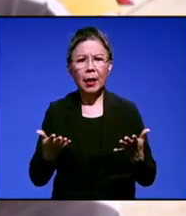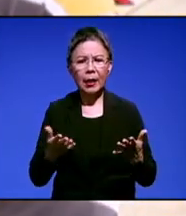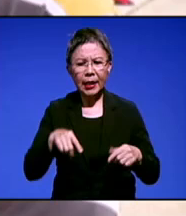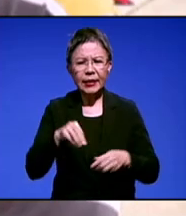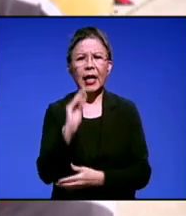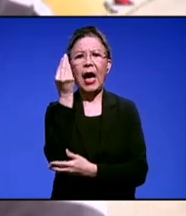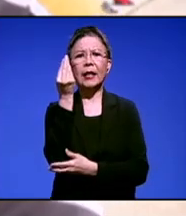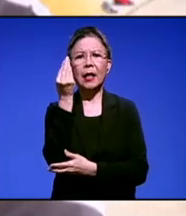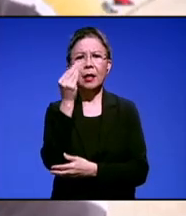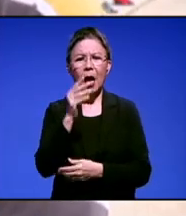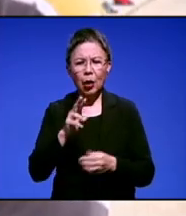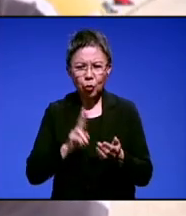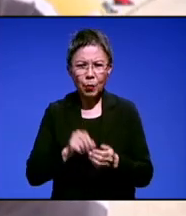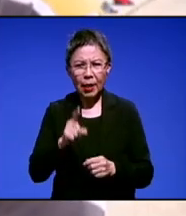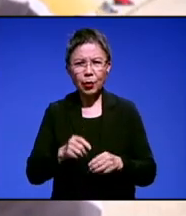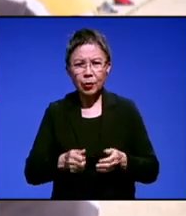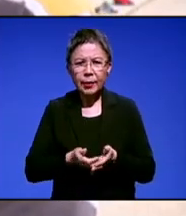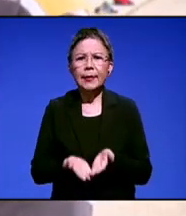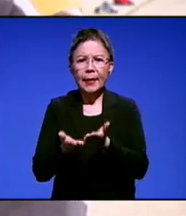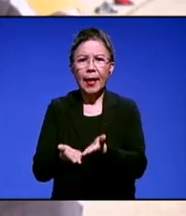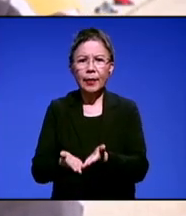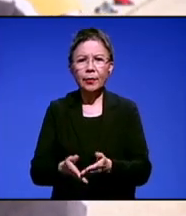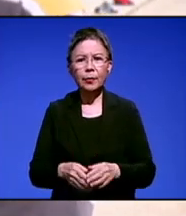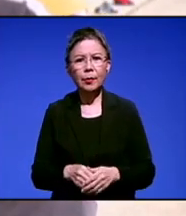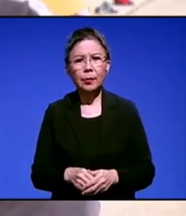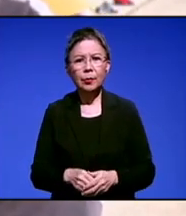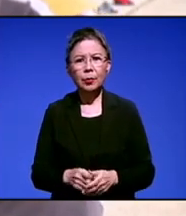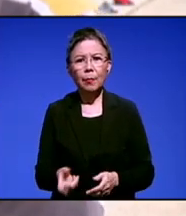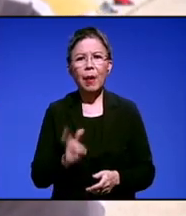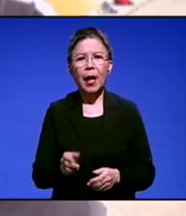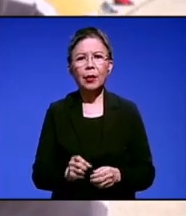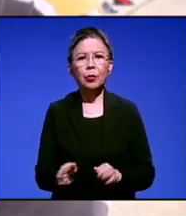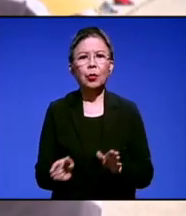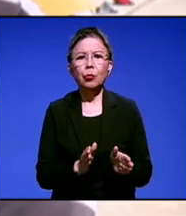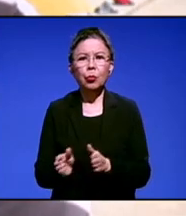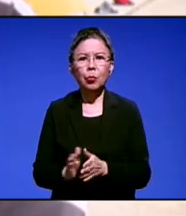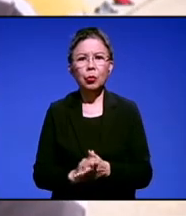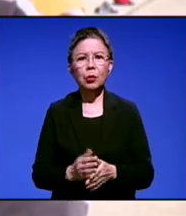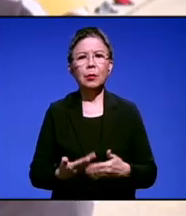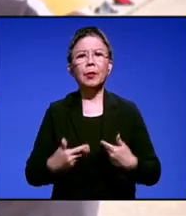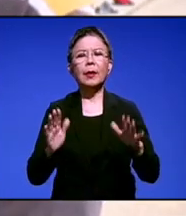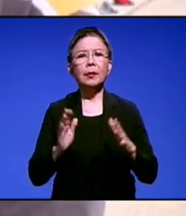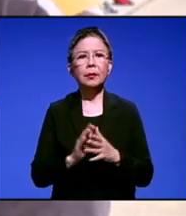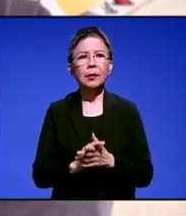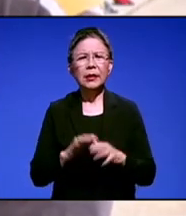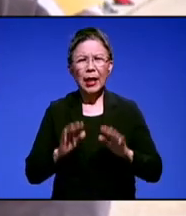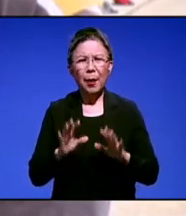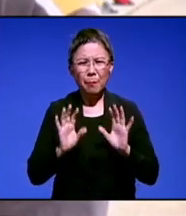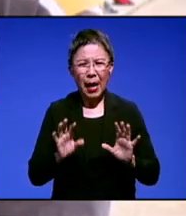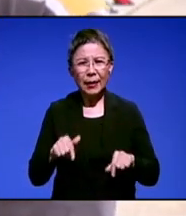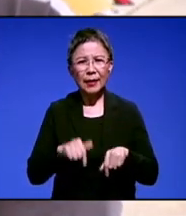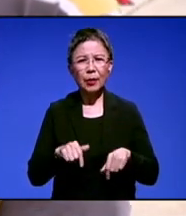satu, diiakan itu dengan program-program gitu. Tapi saya maklumin Pak Gubernur itu